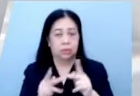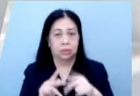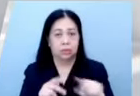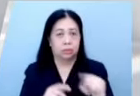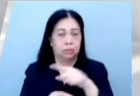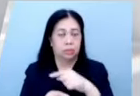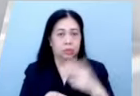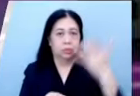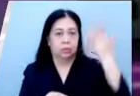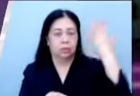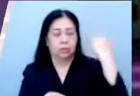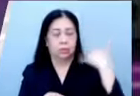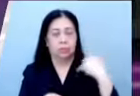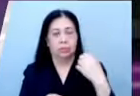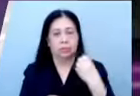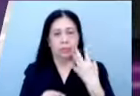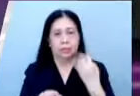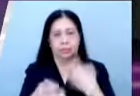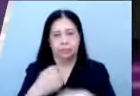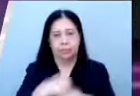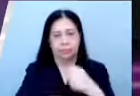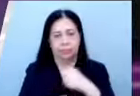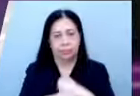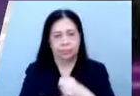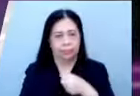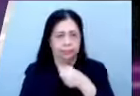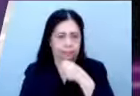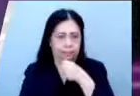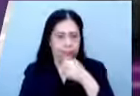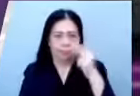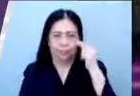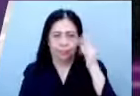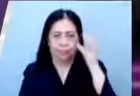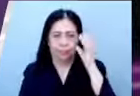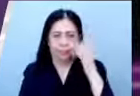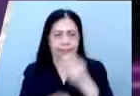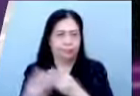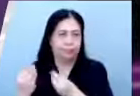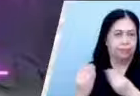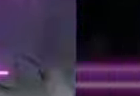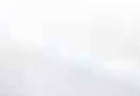nakalipas na dekada. Nelson Canlas, updated sa Showbiz Happening.